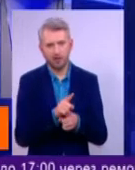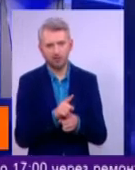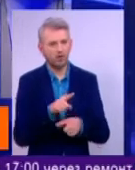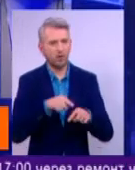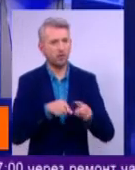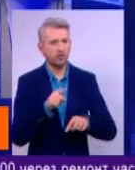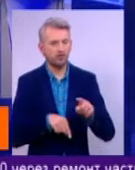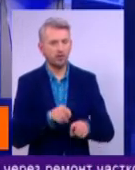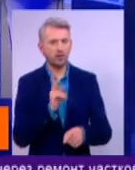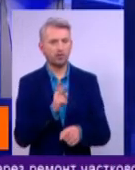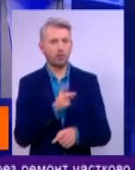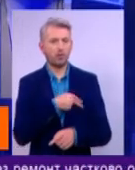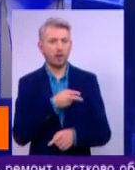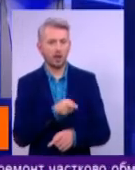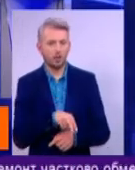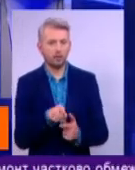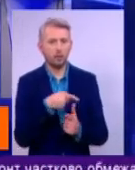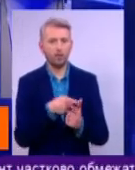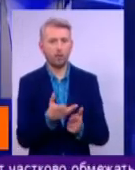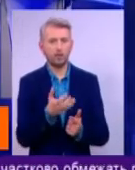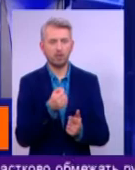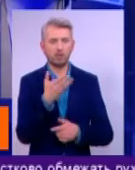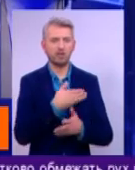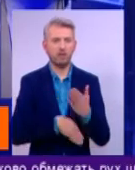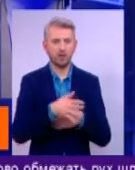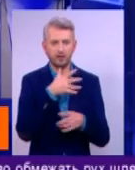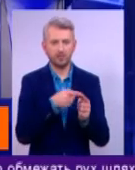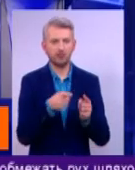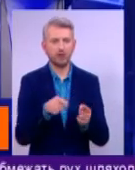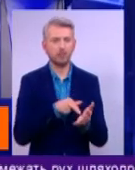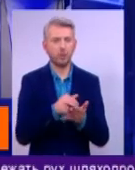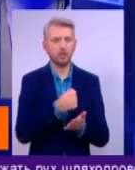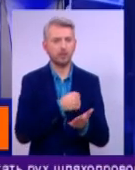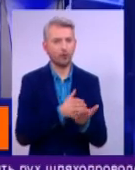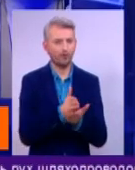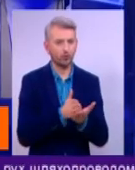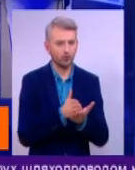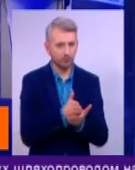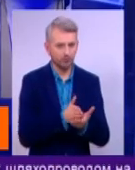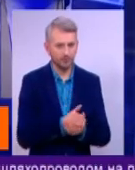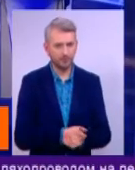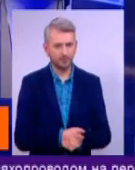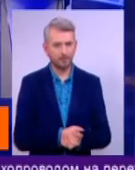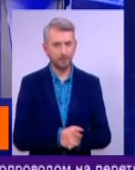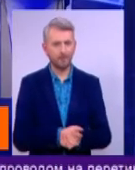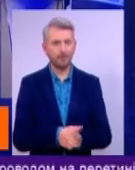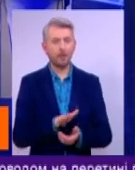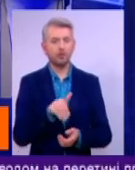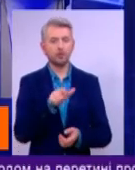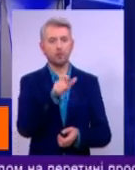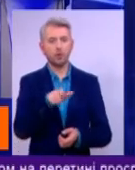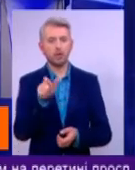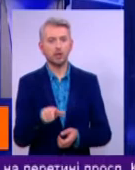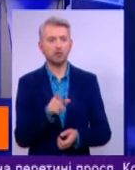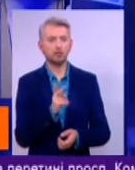родича, який загинув або отримав інвалідність під час проходження військової служби. Потім громадяни,